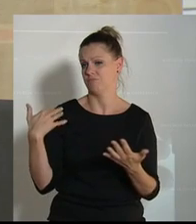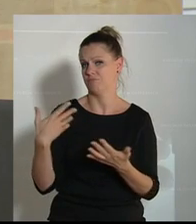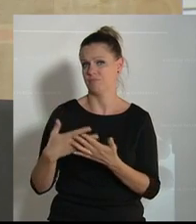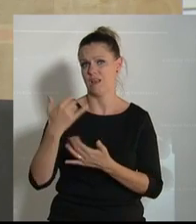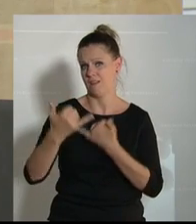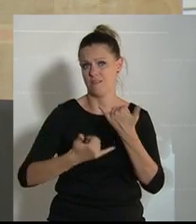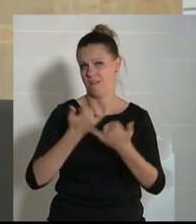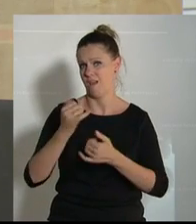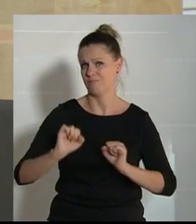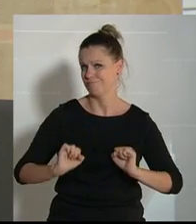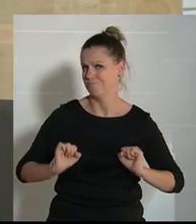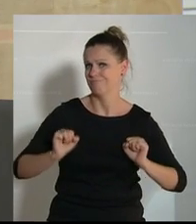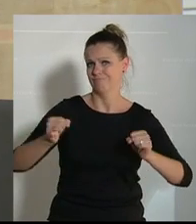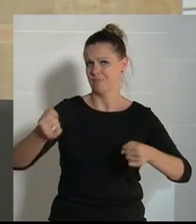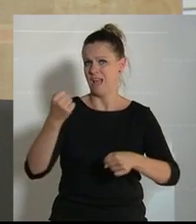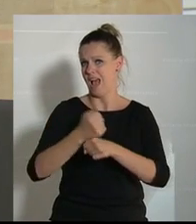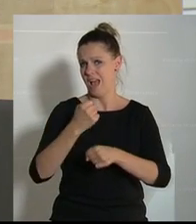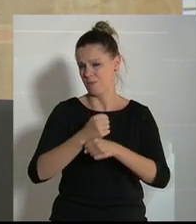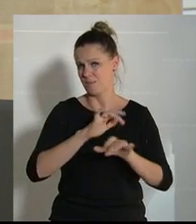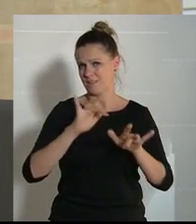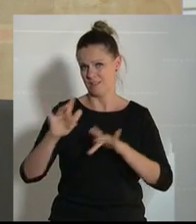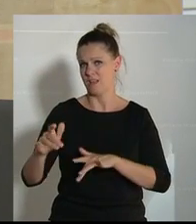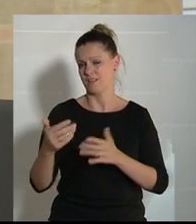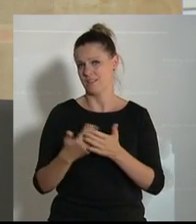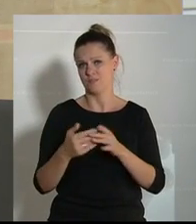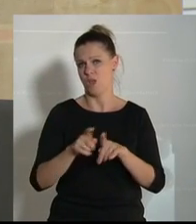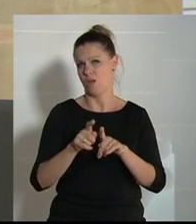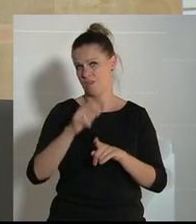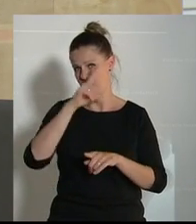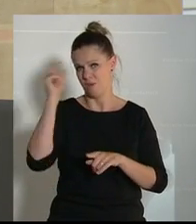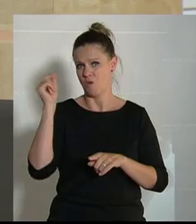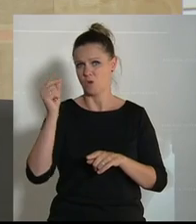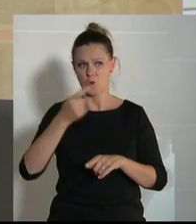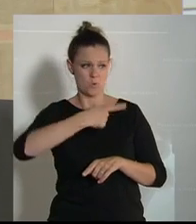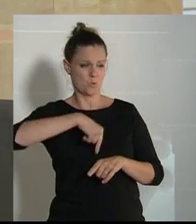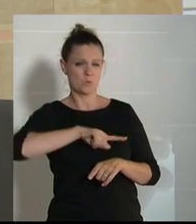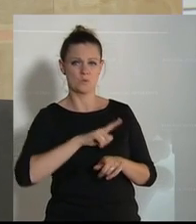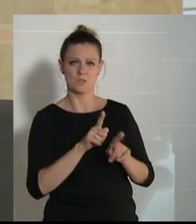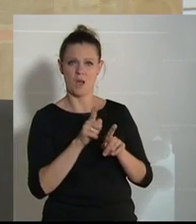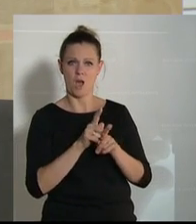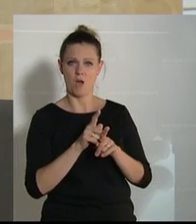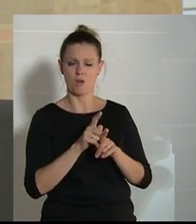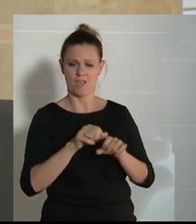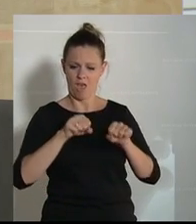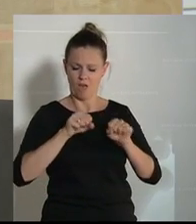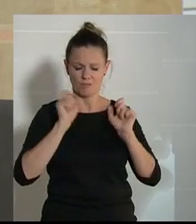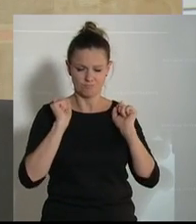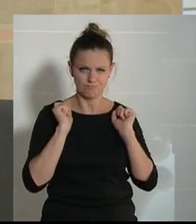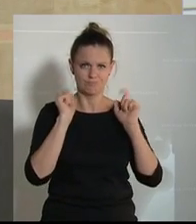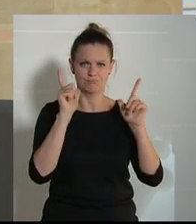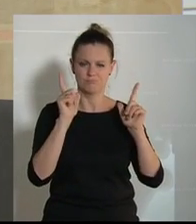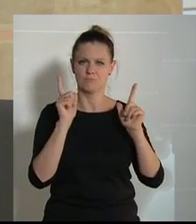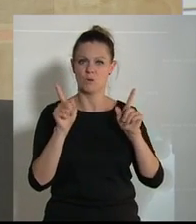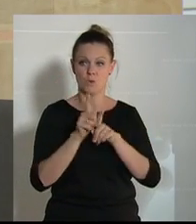Jahren eine hoch engagierte Arbeit machen und damit immer wieder die Bevölkerung und uns alle hier wachrütteln und